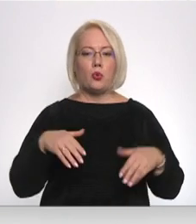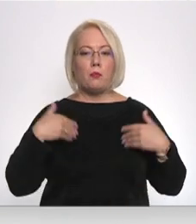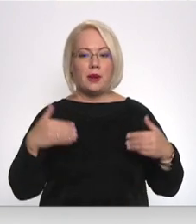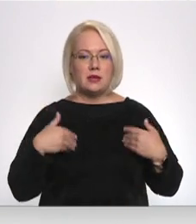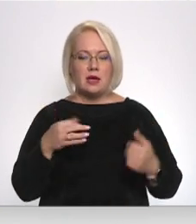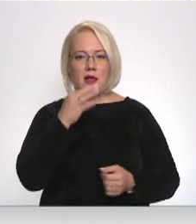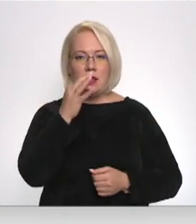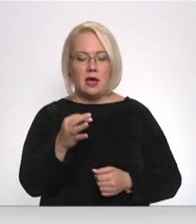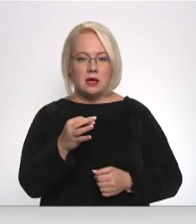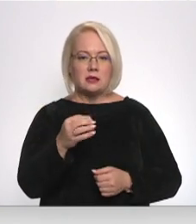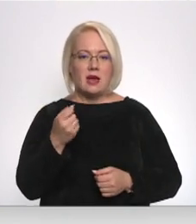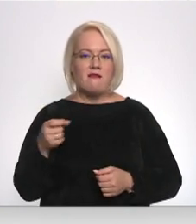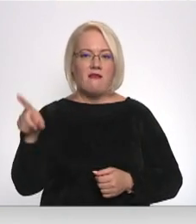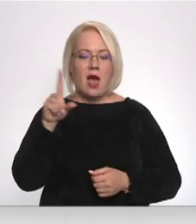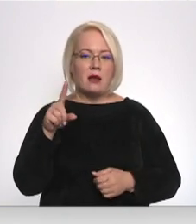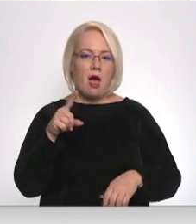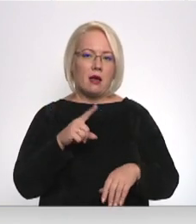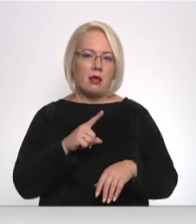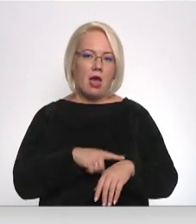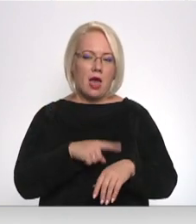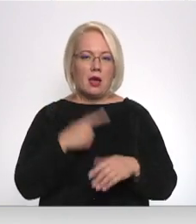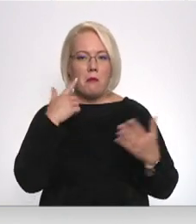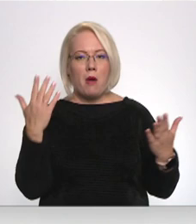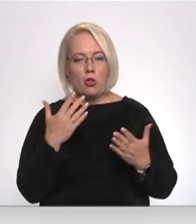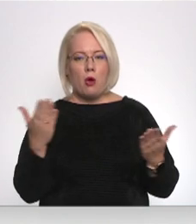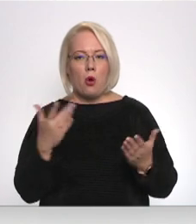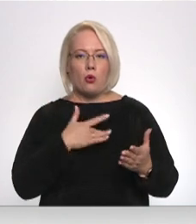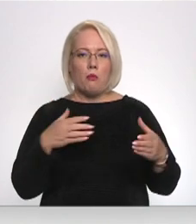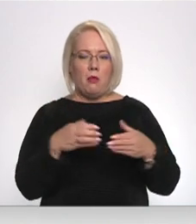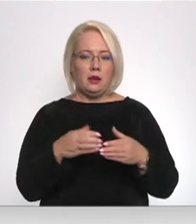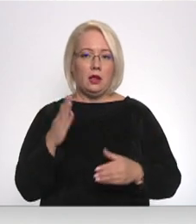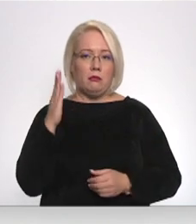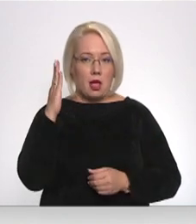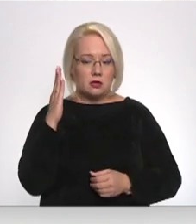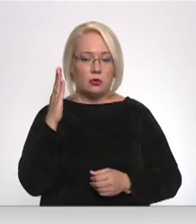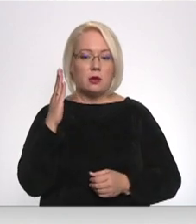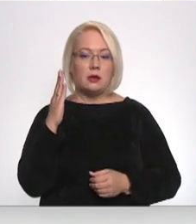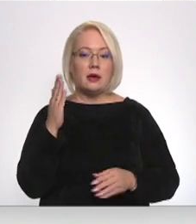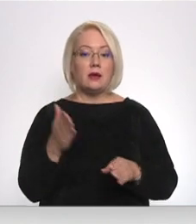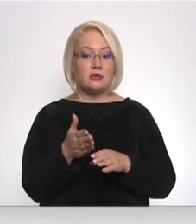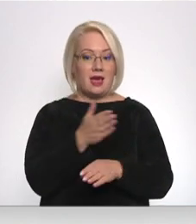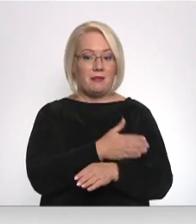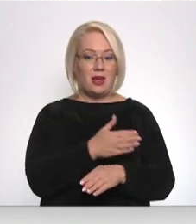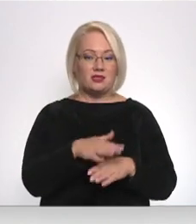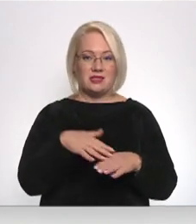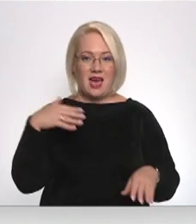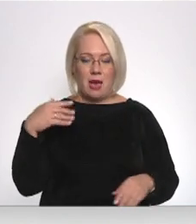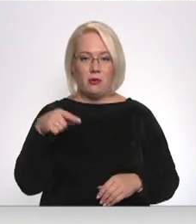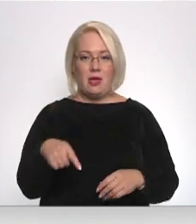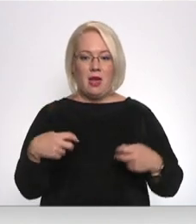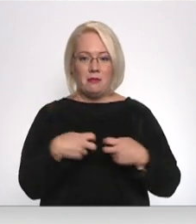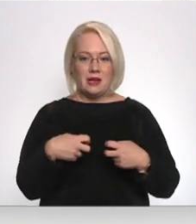jo teica, ka viņiem ir mazliet vairāk laika apdomāt, par kuru partiju tad balsot. Jā, uz iepriekšējo Saeimu šeit